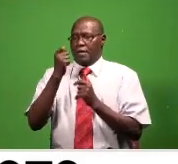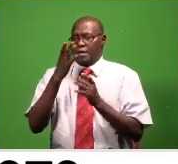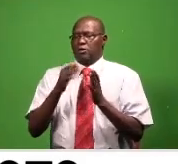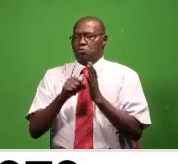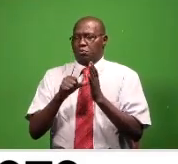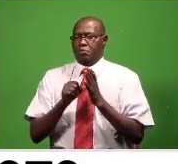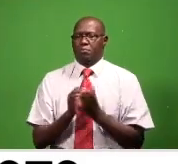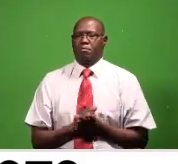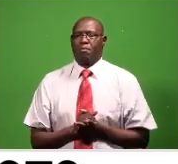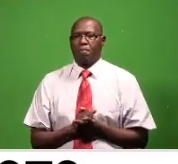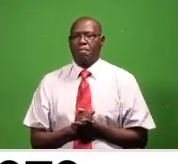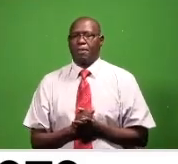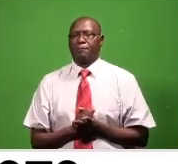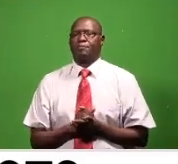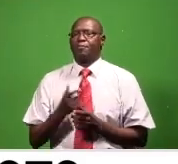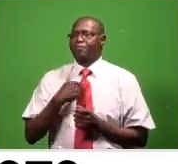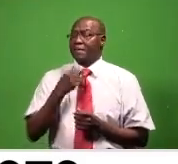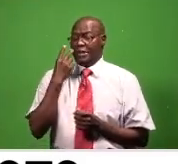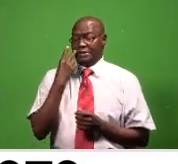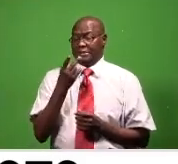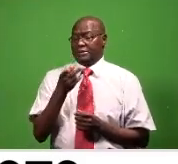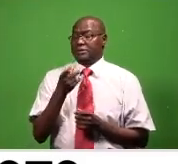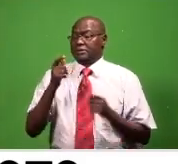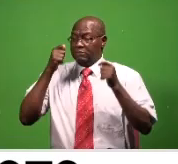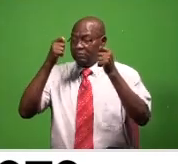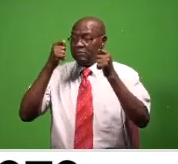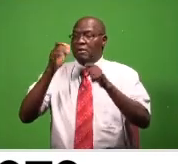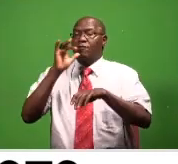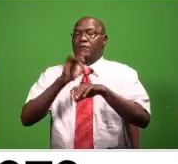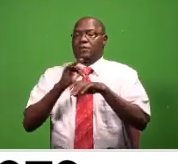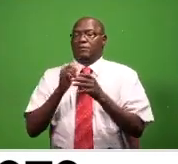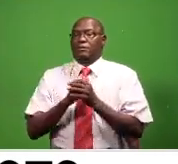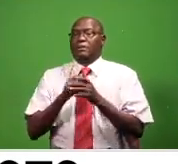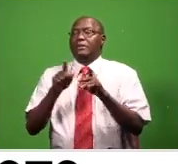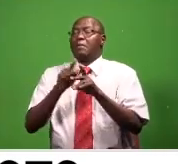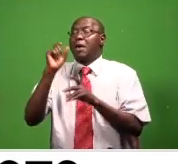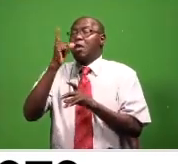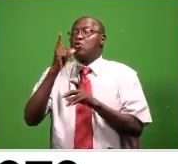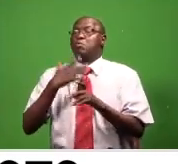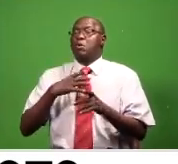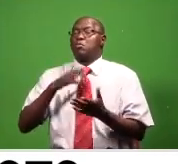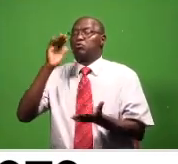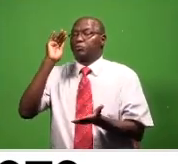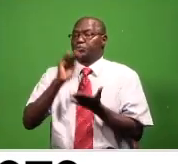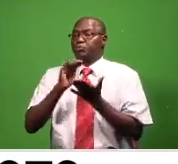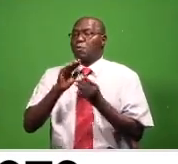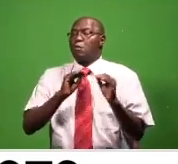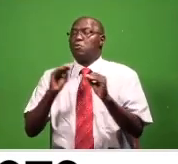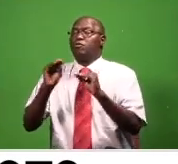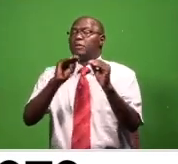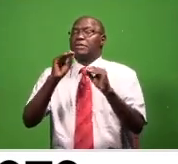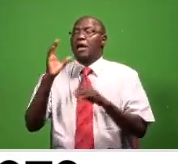Naona hii maandamano ina affect. Kwa sababu ukiangalia kama Nairobi watu wamefugua, lakini movement ya customer